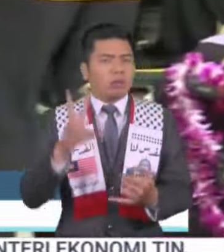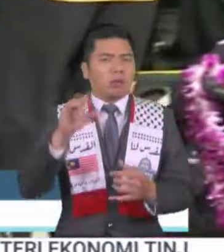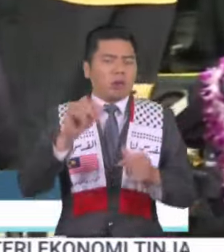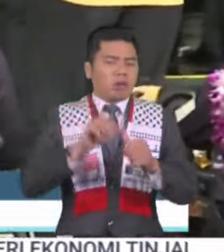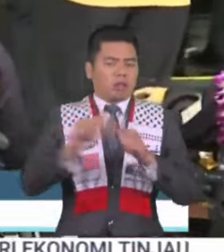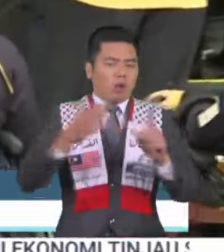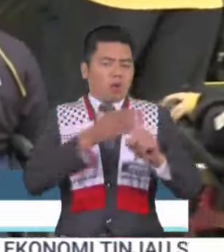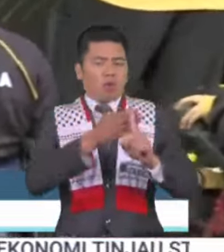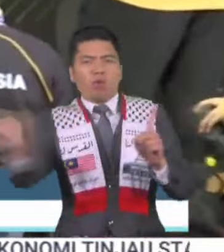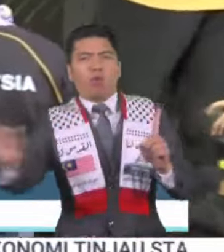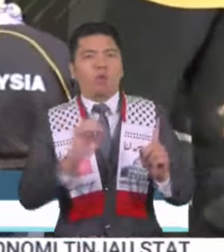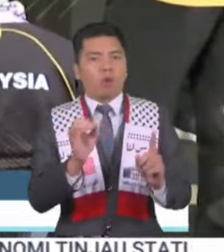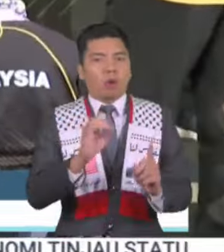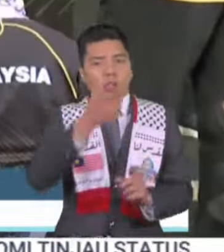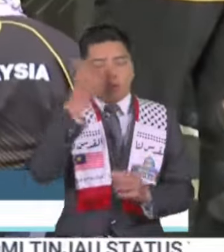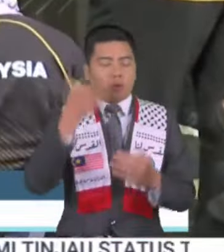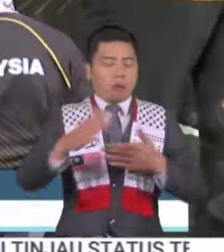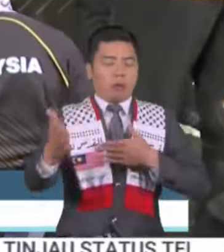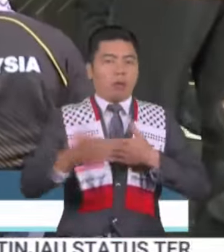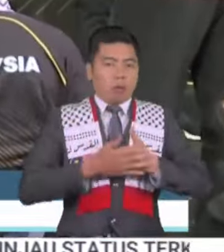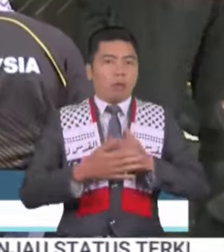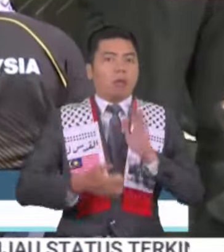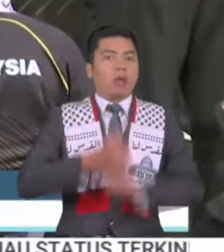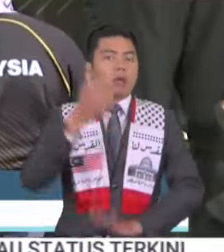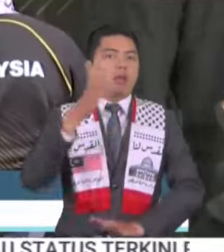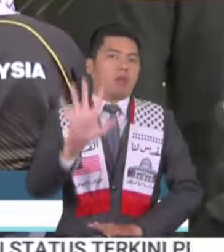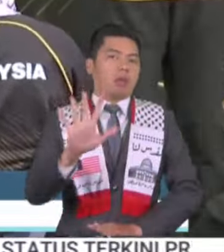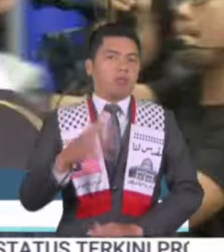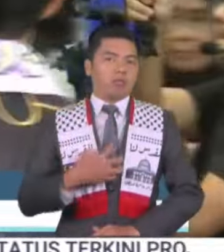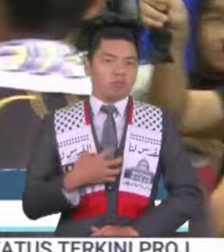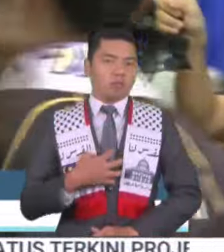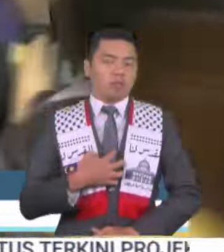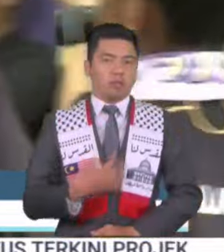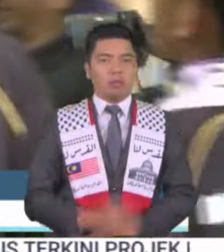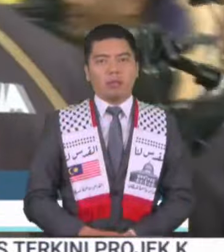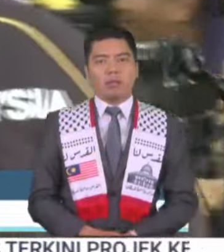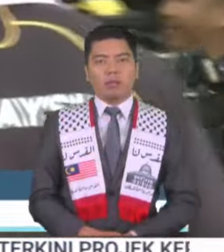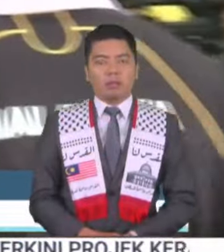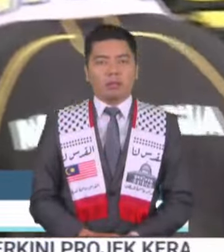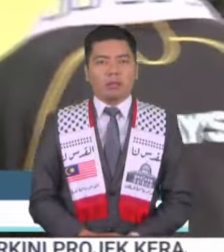jauh tersasar kerana berjaya membawa pulang 5 pingat.